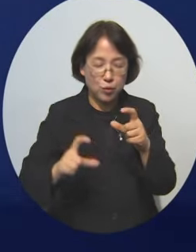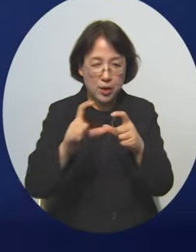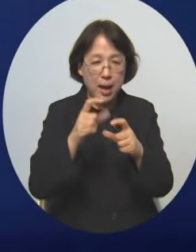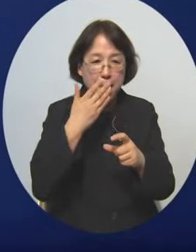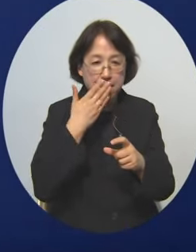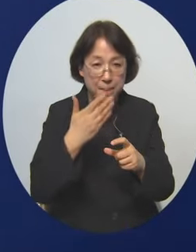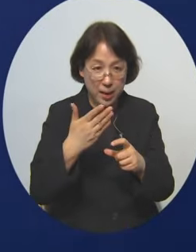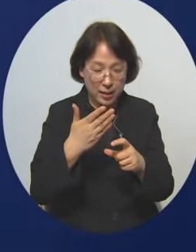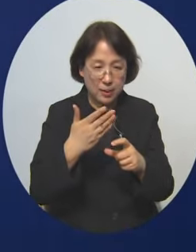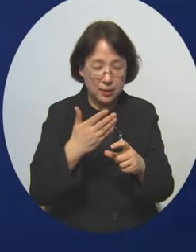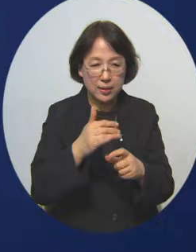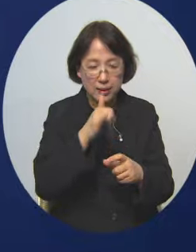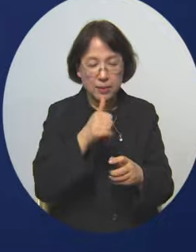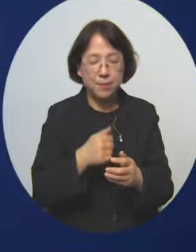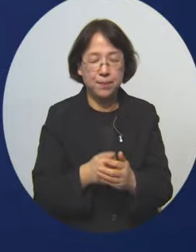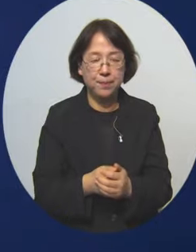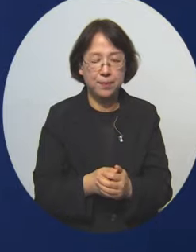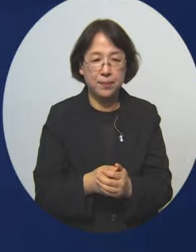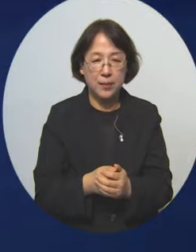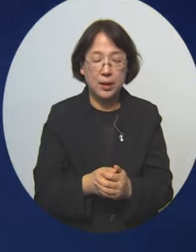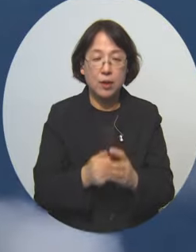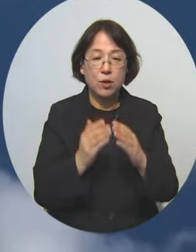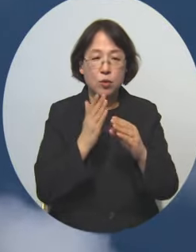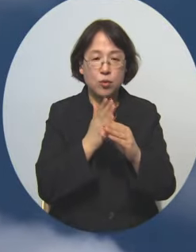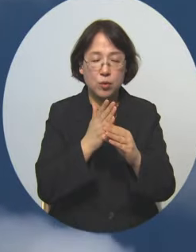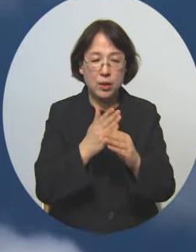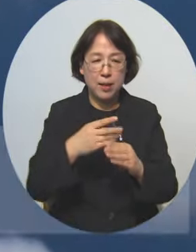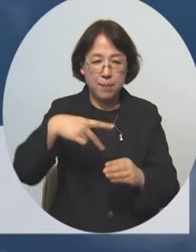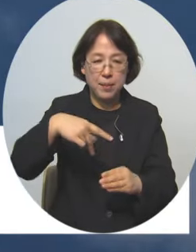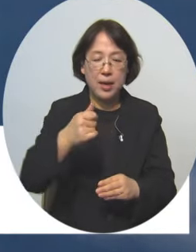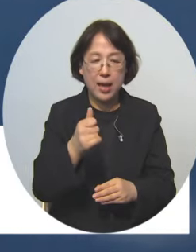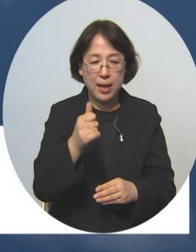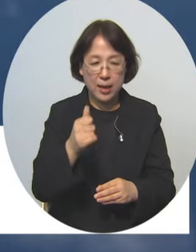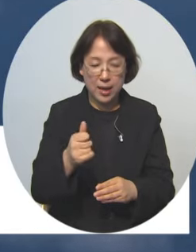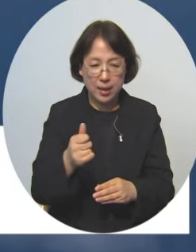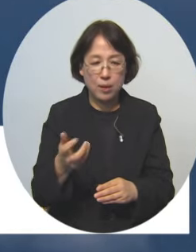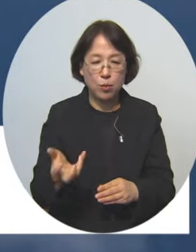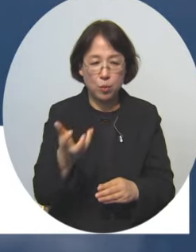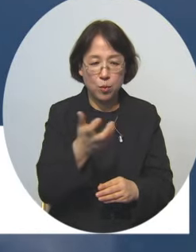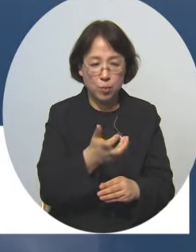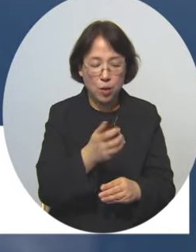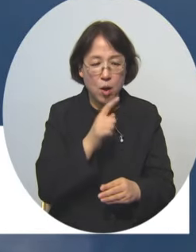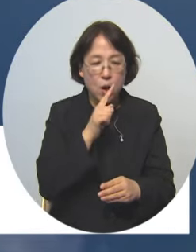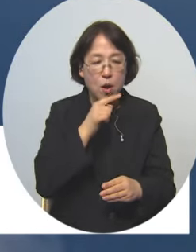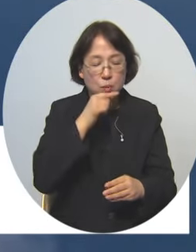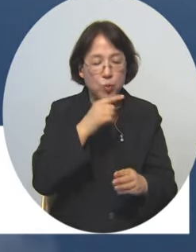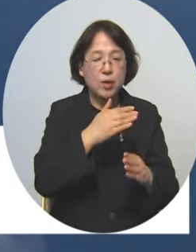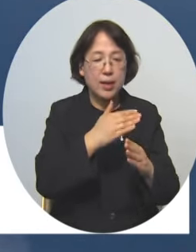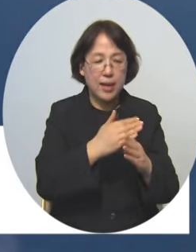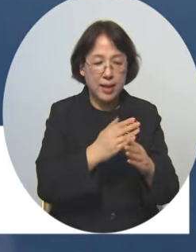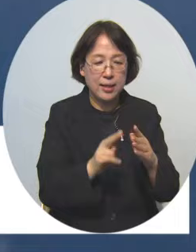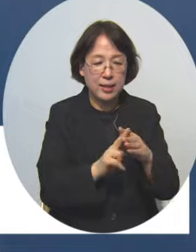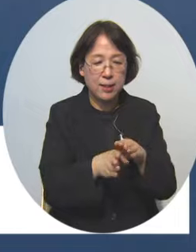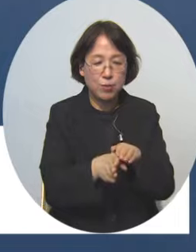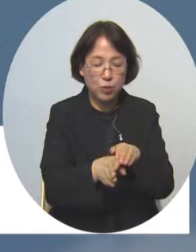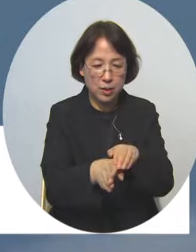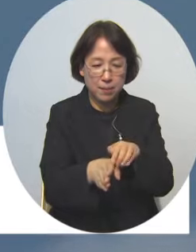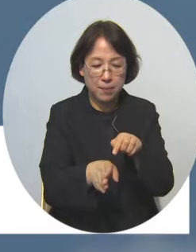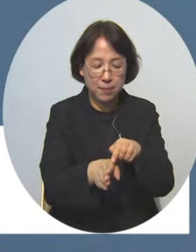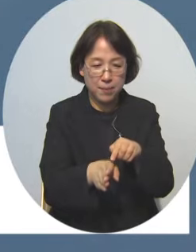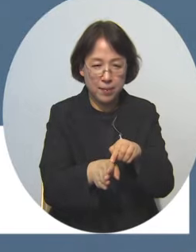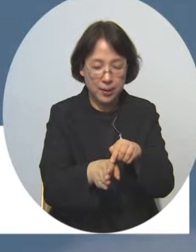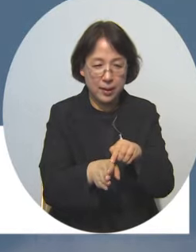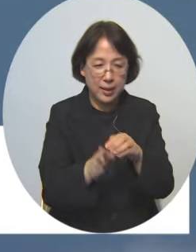가능성도 제기되고 있습니다. 이런 가운데 PA-DAY 도입으로 북한 잠수함에 대한 항공 대잠전 능력 향상은